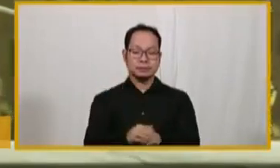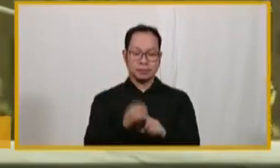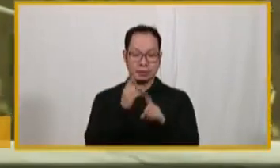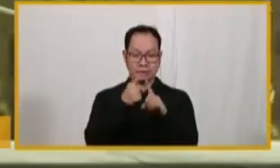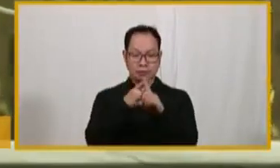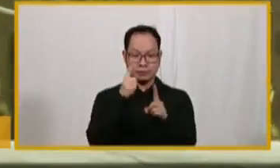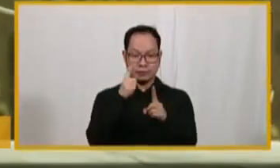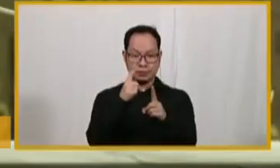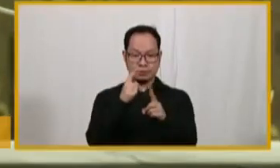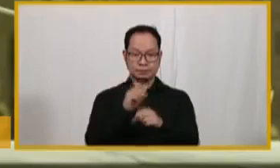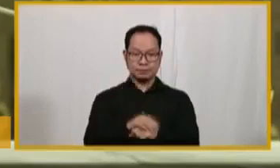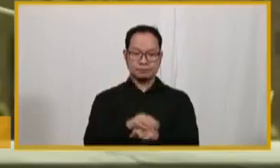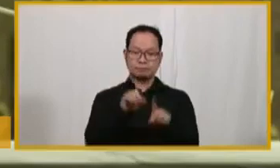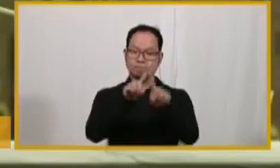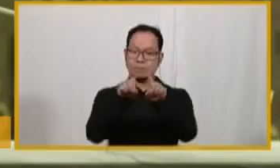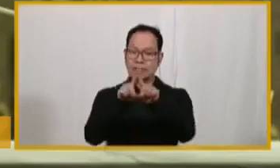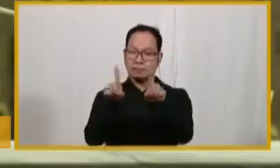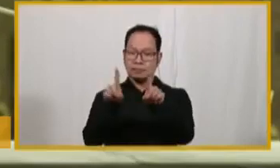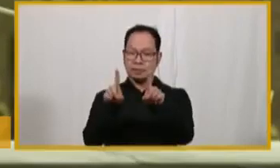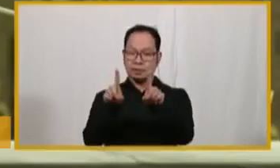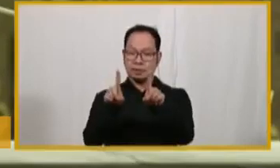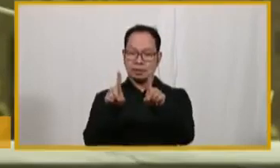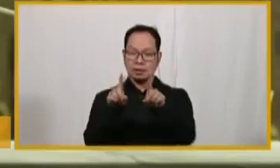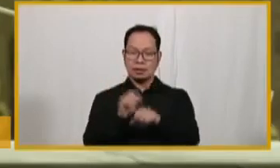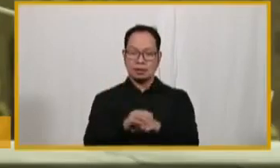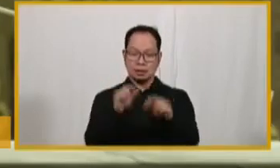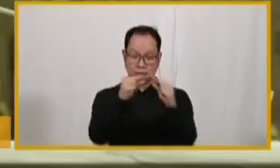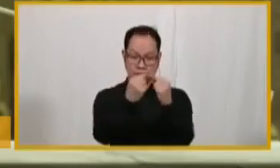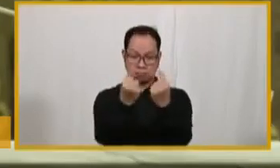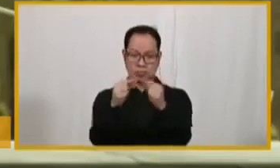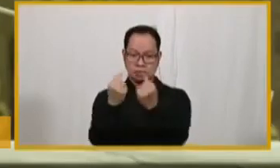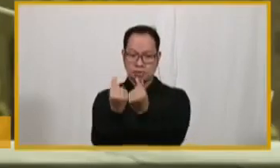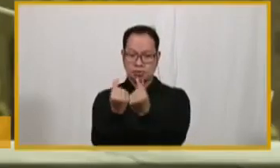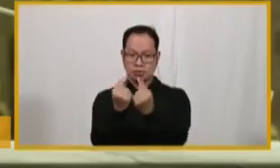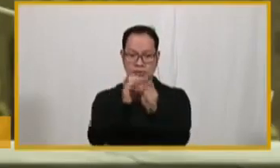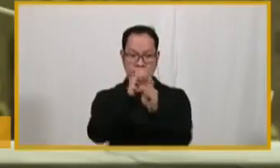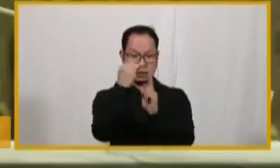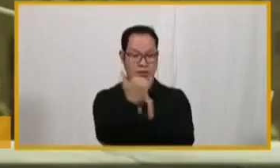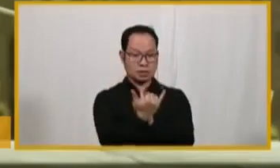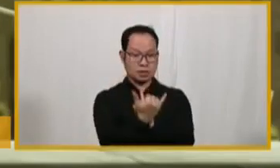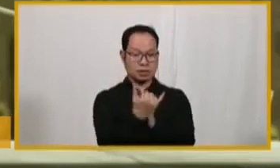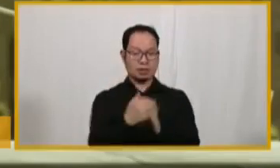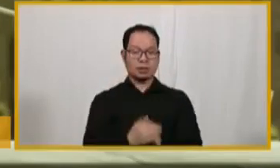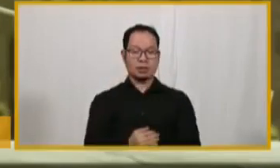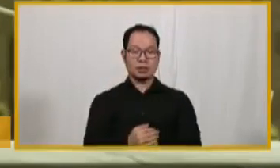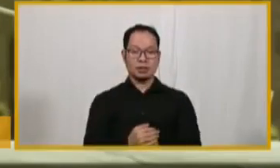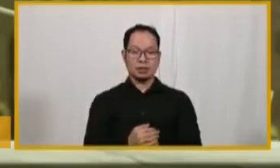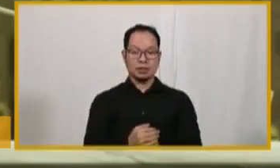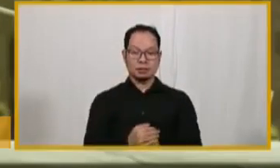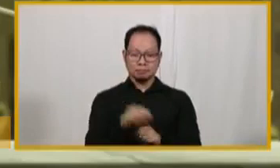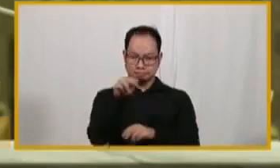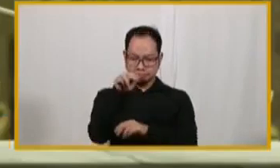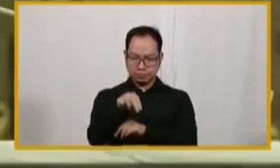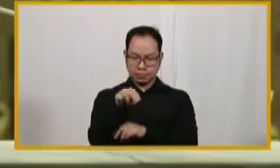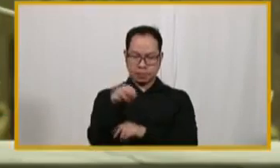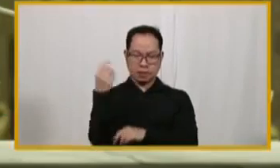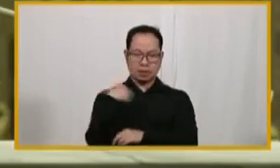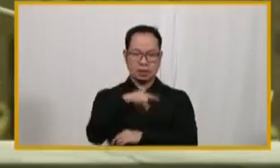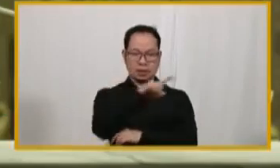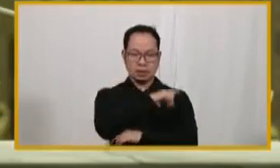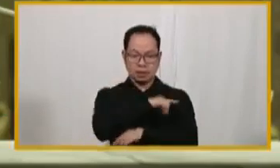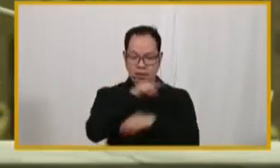mula sa iba't ibang sektor ng ating lipunan na nangangailangan ng